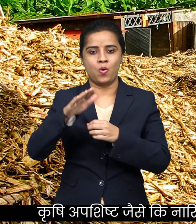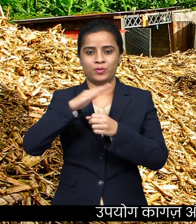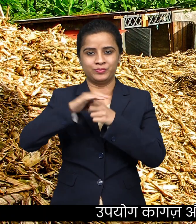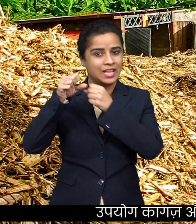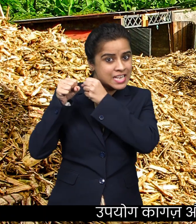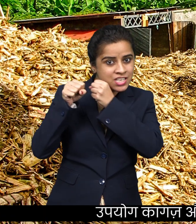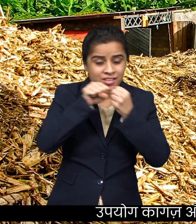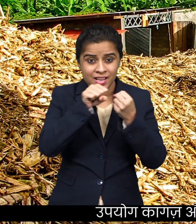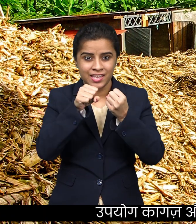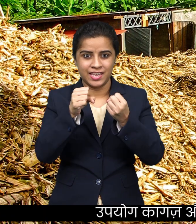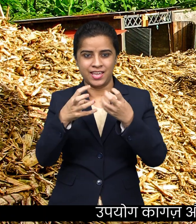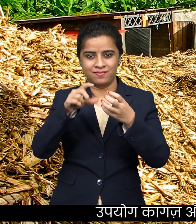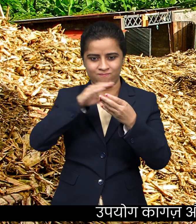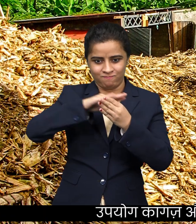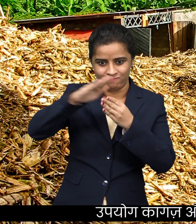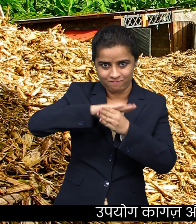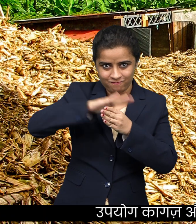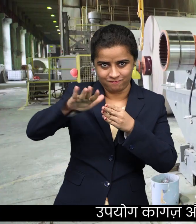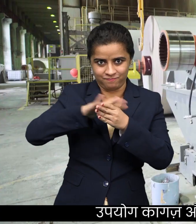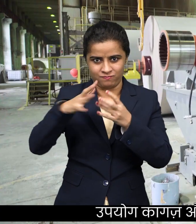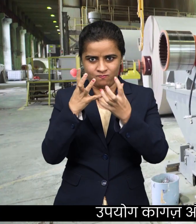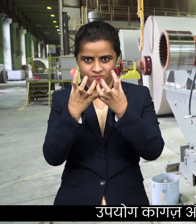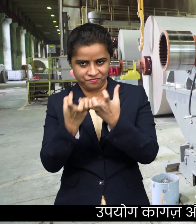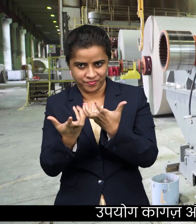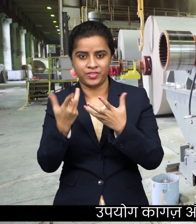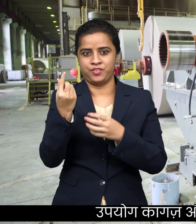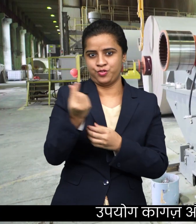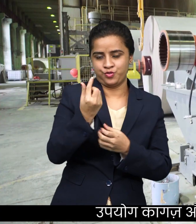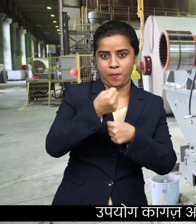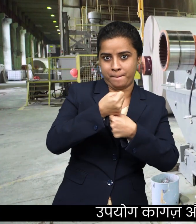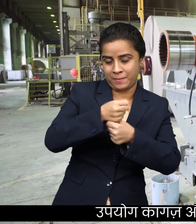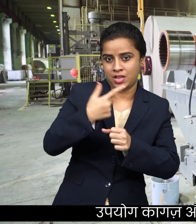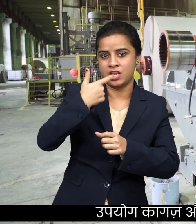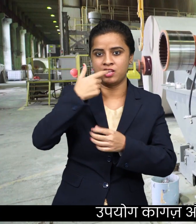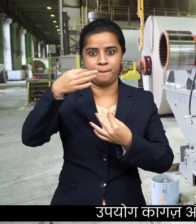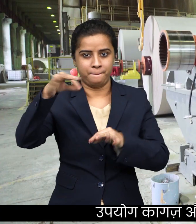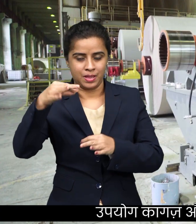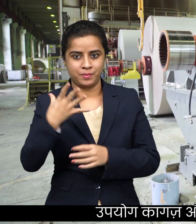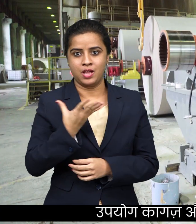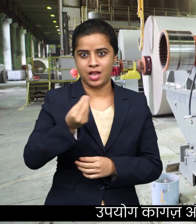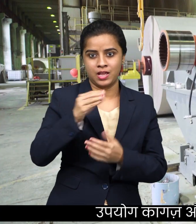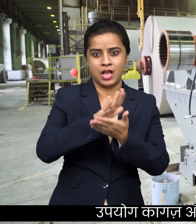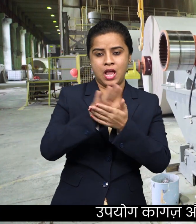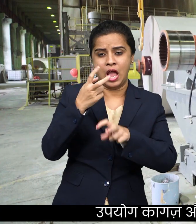का उपयोग कागज और हार्डबोर्ड बनाने के लिए किया जा सकता है।